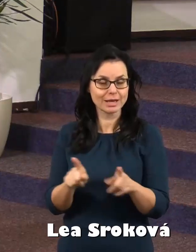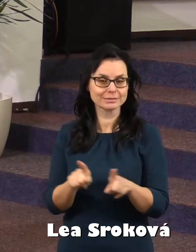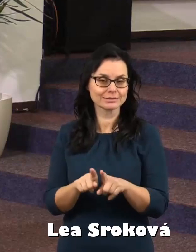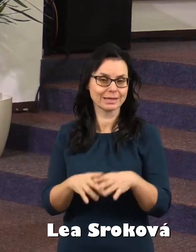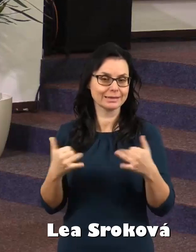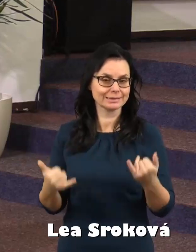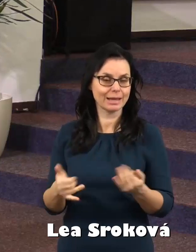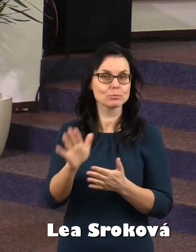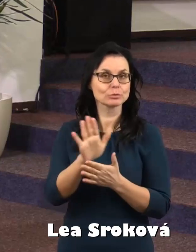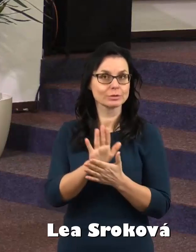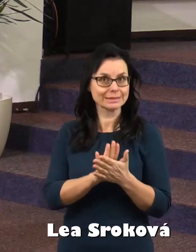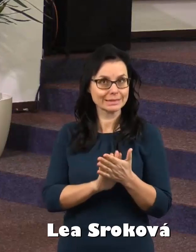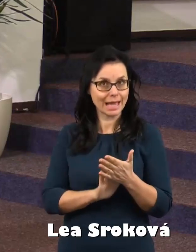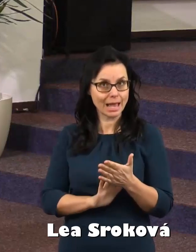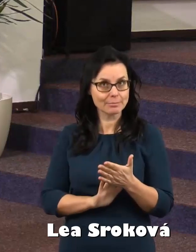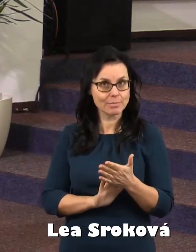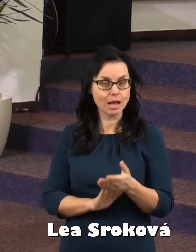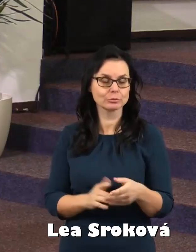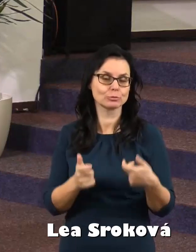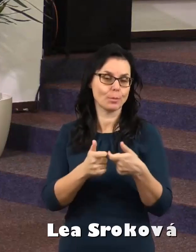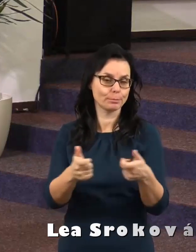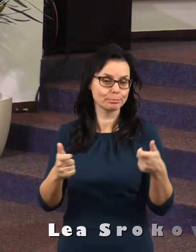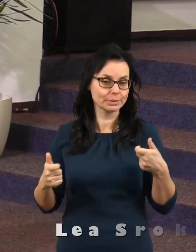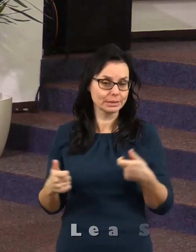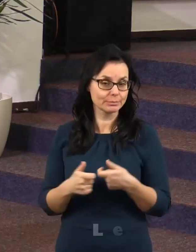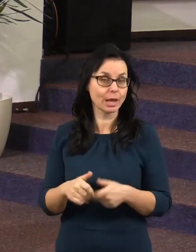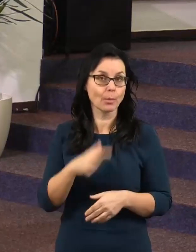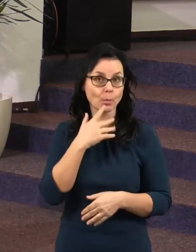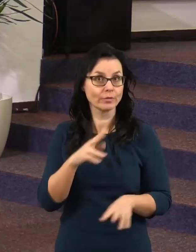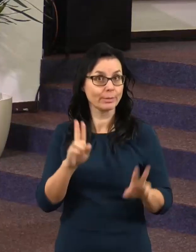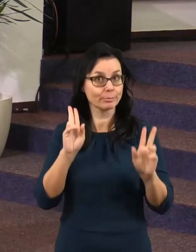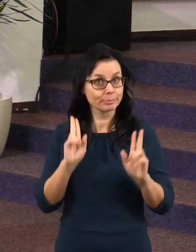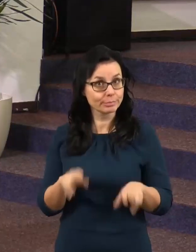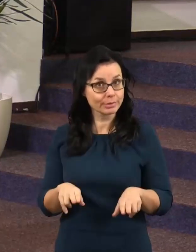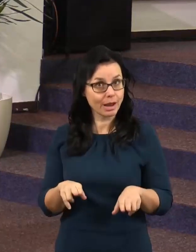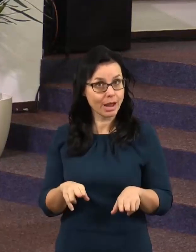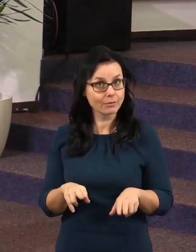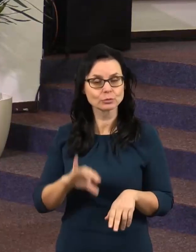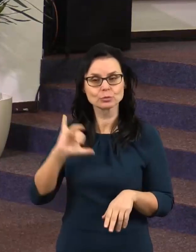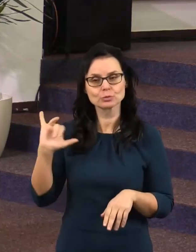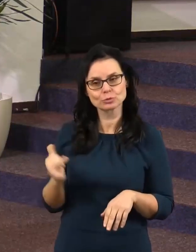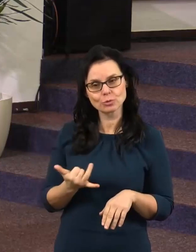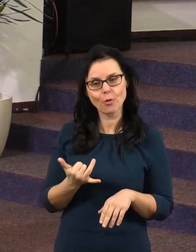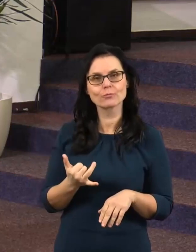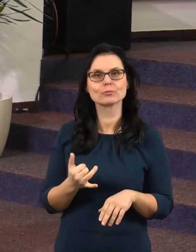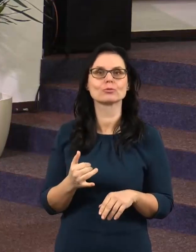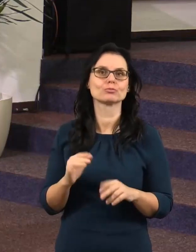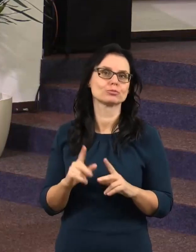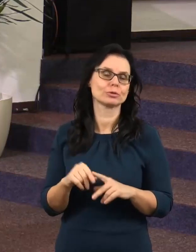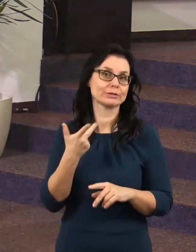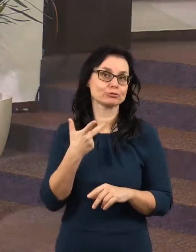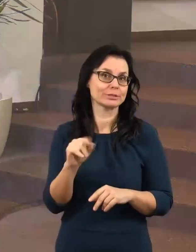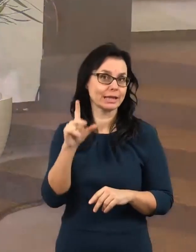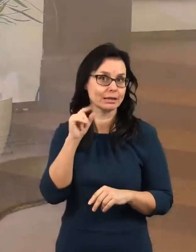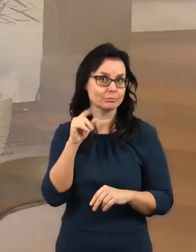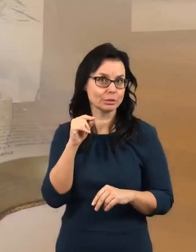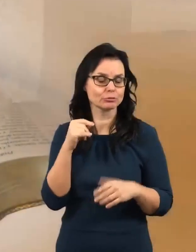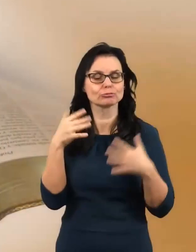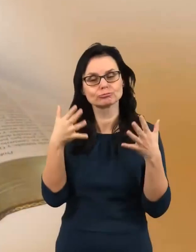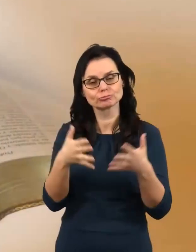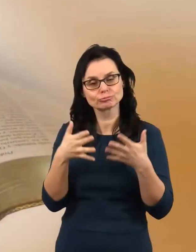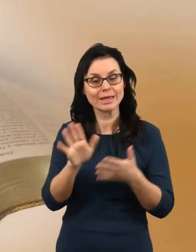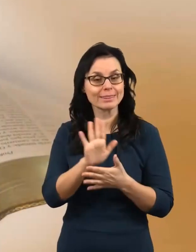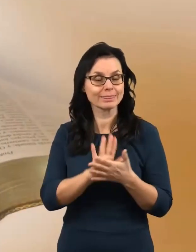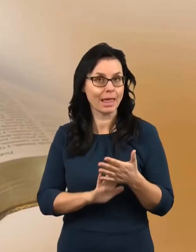tématu. Biblé mluví pravdu. Mám znovu půl hodiny věnovat tématice Božího slova.